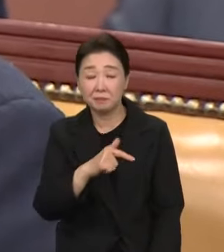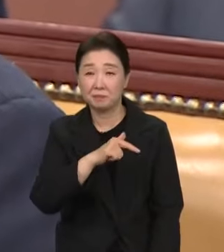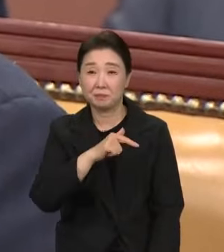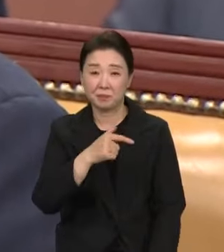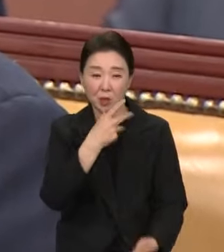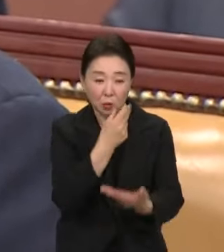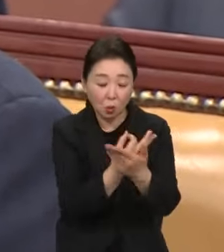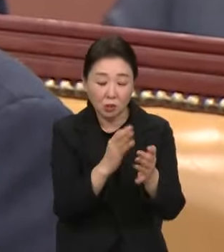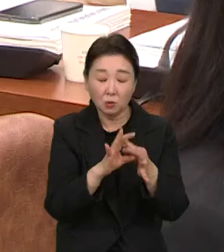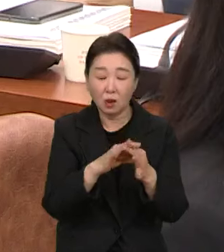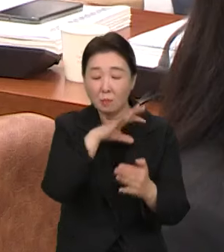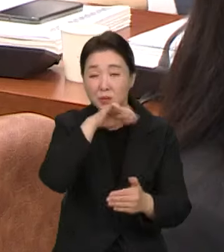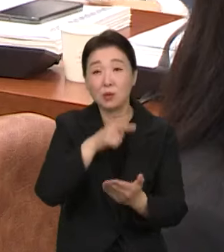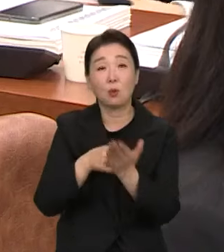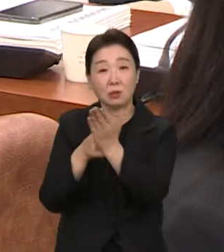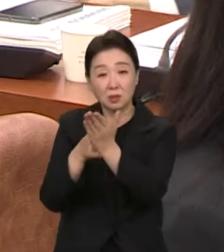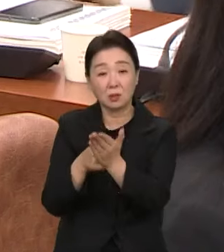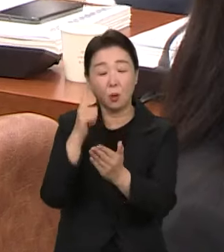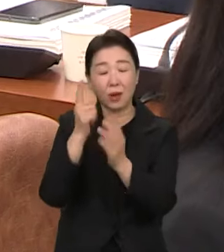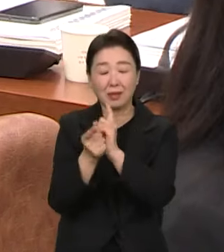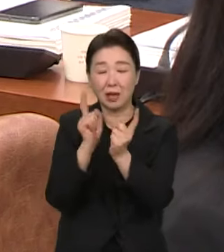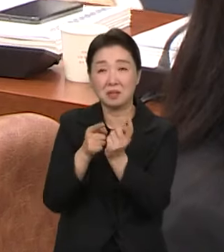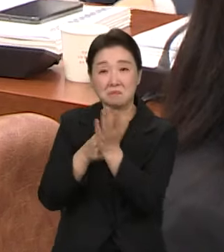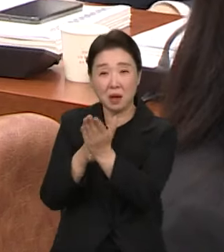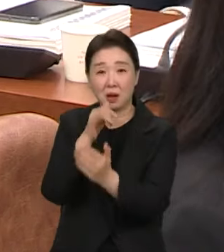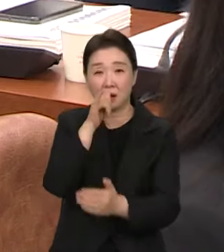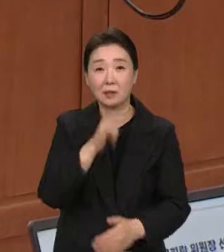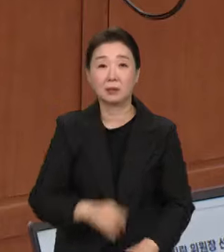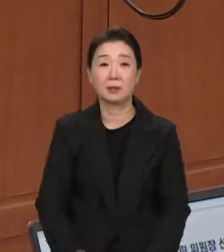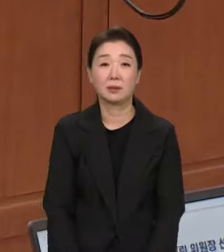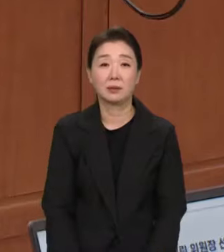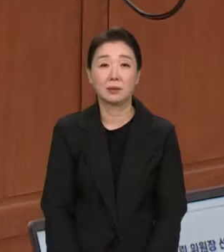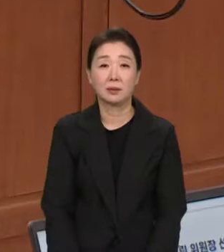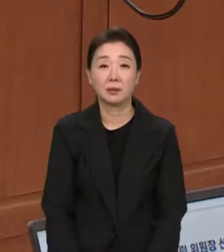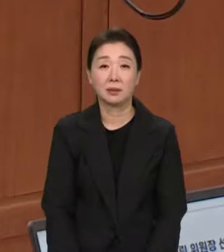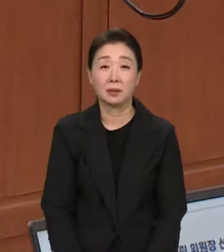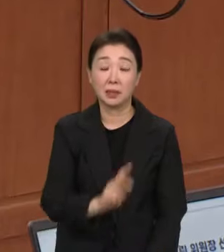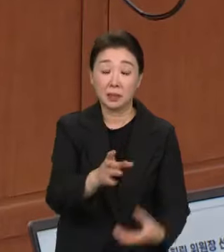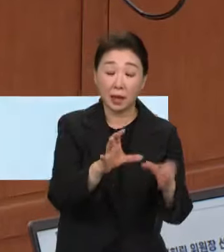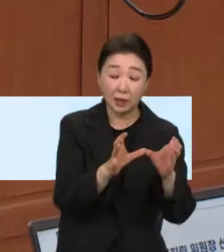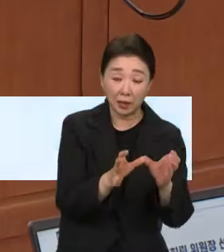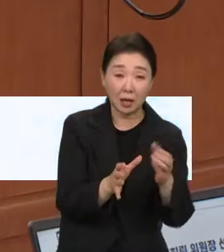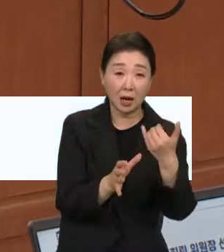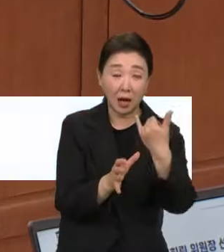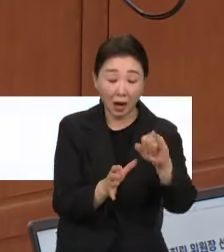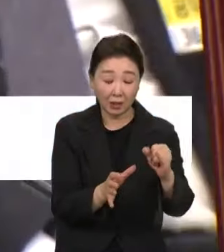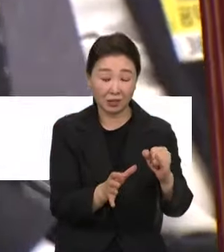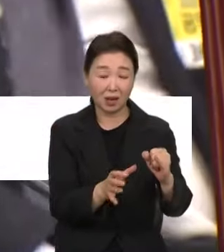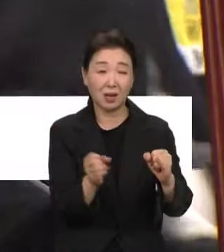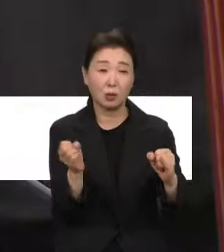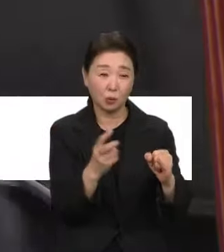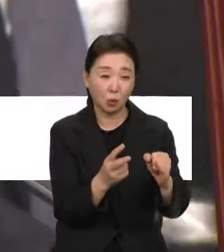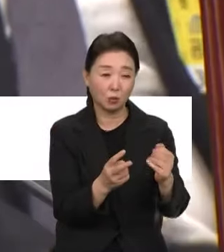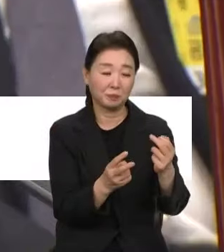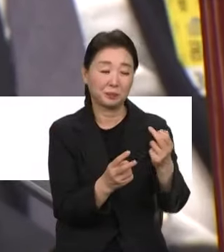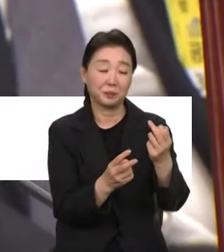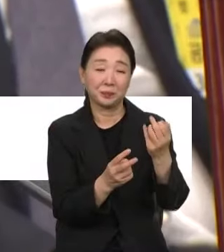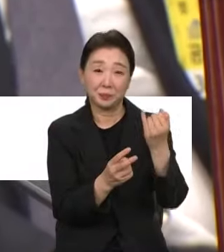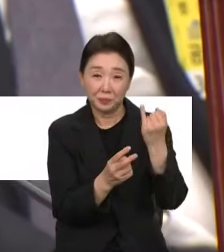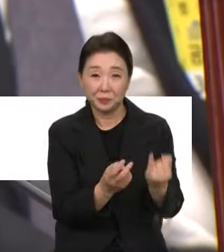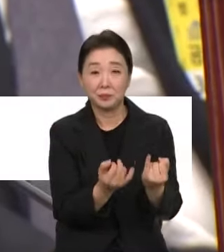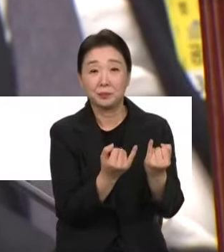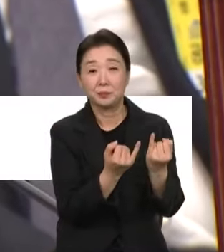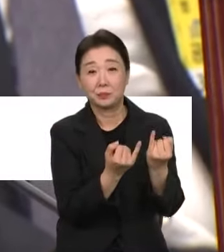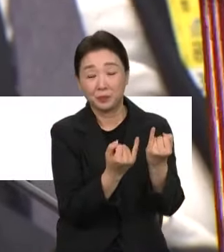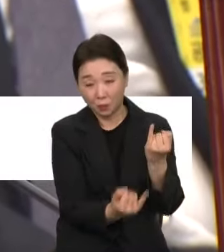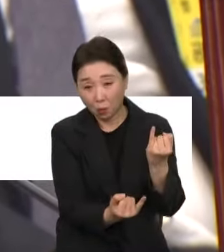넣었단 이른바 청부 민원 의혹이 다시 도마에 올랐습니다. 야당은 아들과 처제 등 가족과 지인의 집중적인